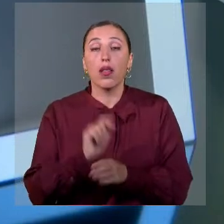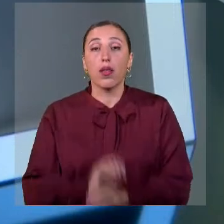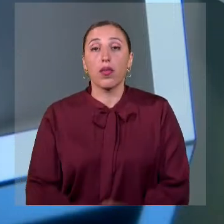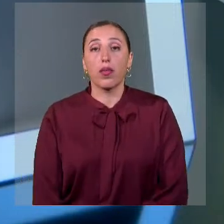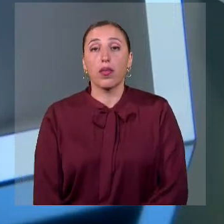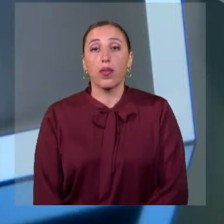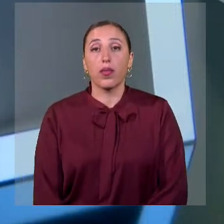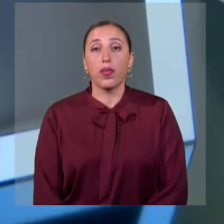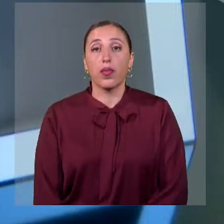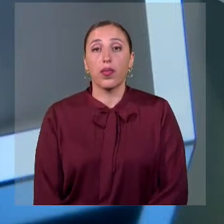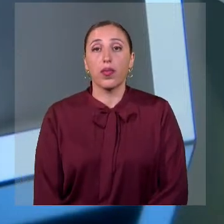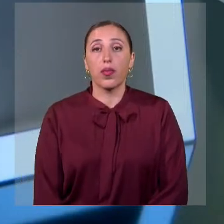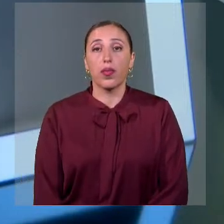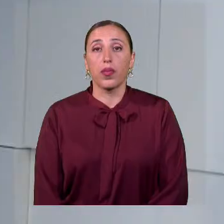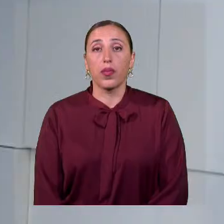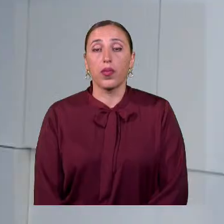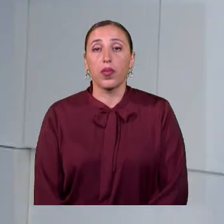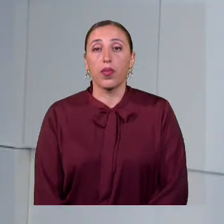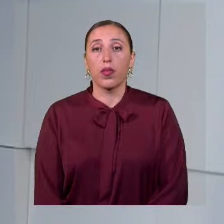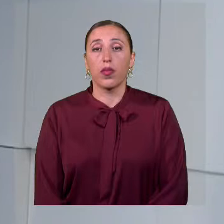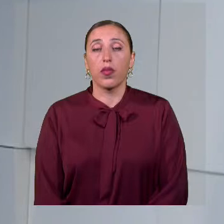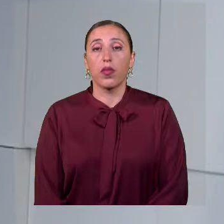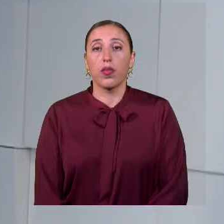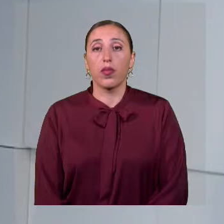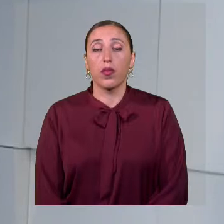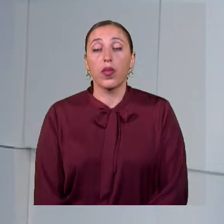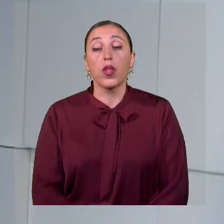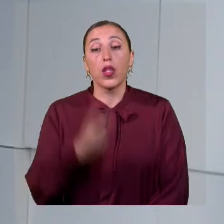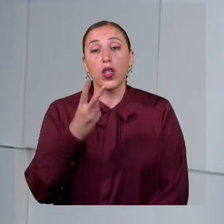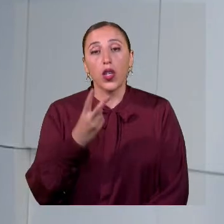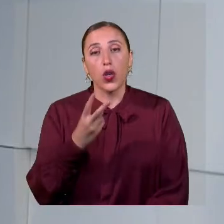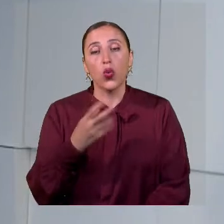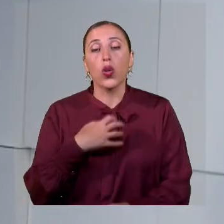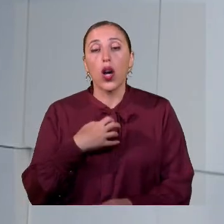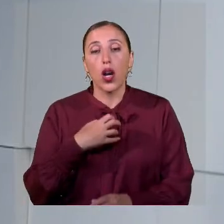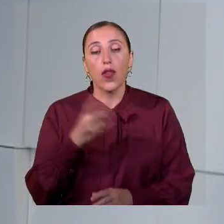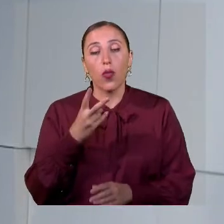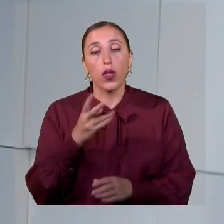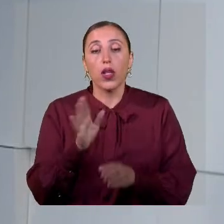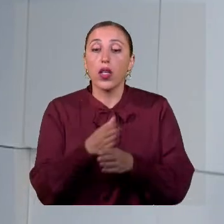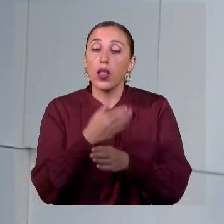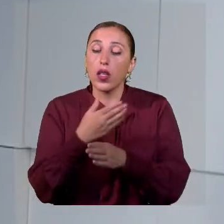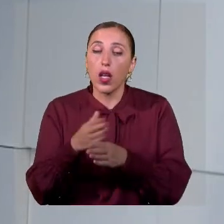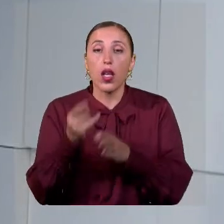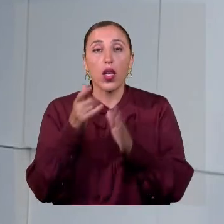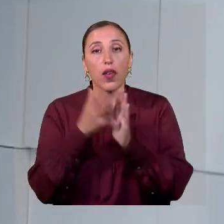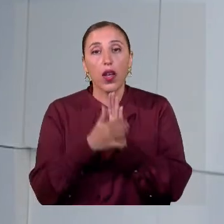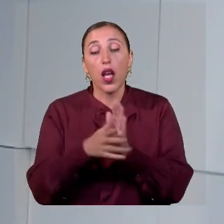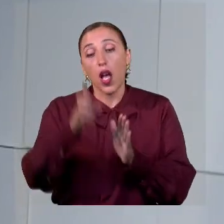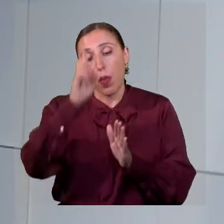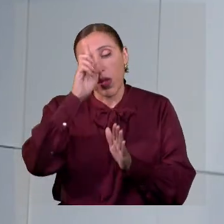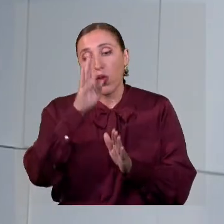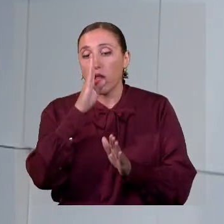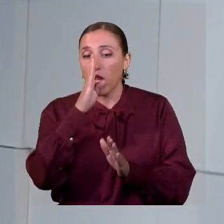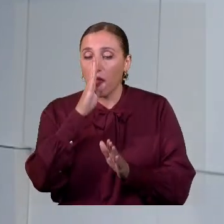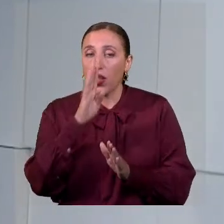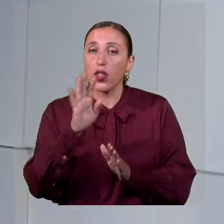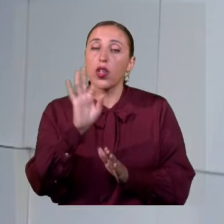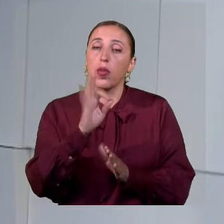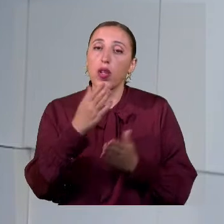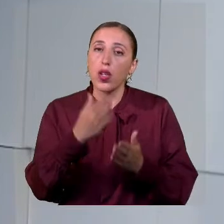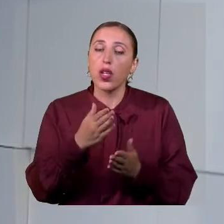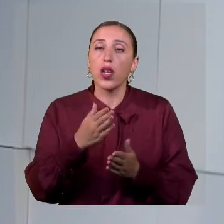թե պետք է տարբերակենք երկու բան։ Եթե մենք խոսում ենք պետական դավաճանության կամ անվտանգության դեմ ուղված կամ պատերազմական